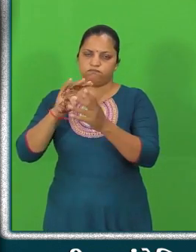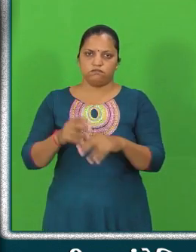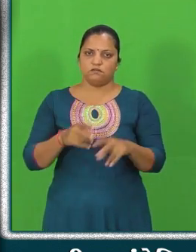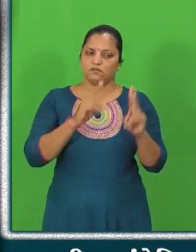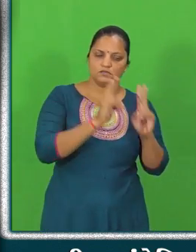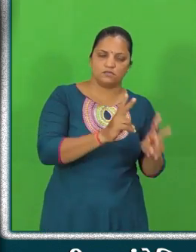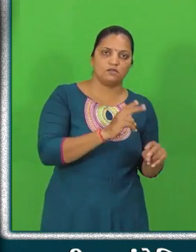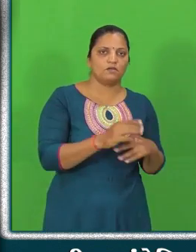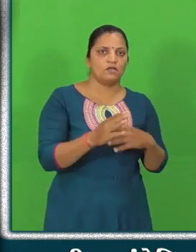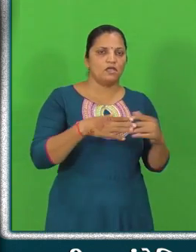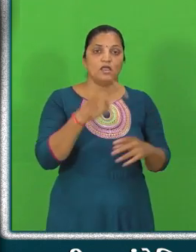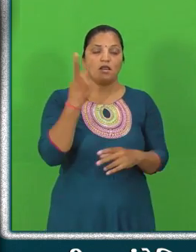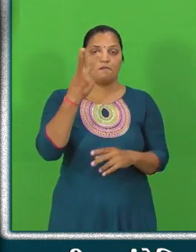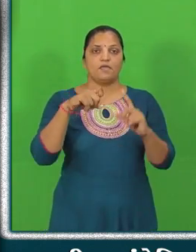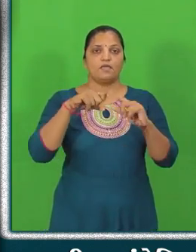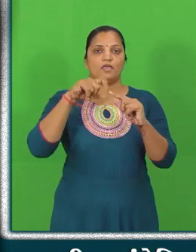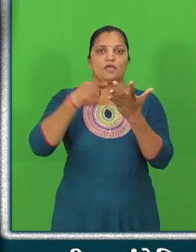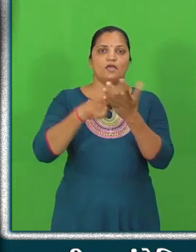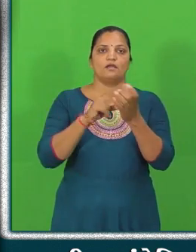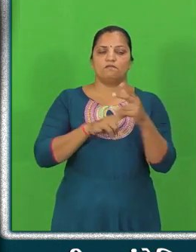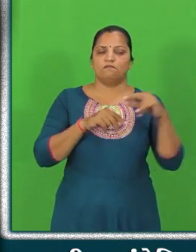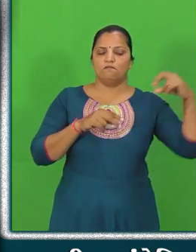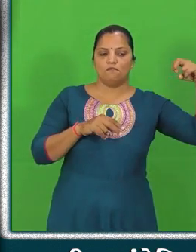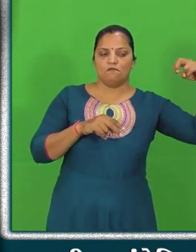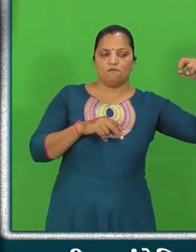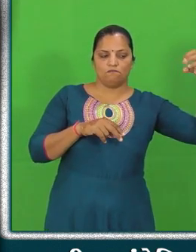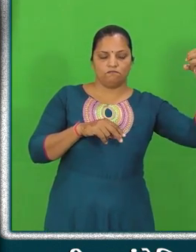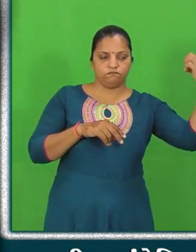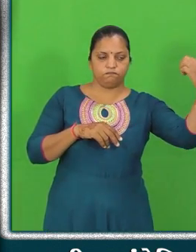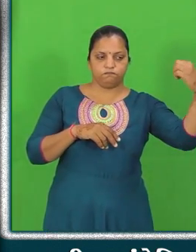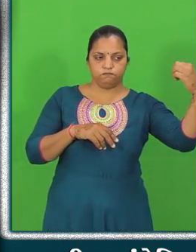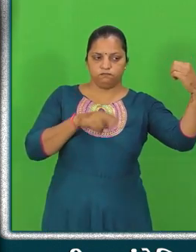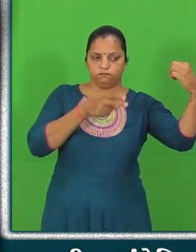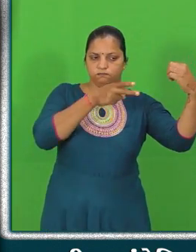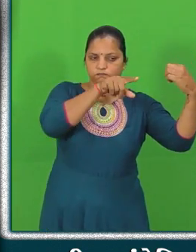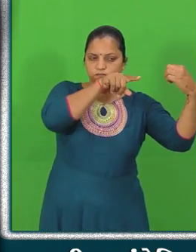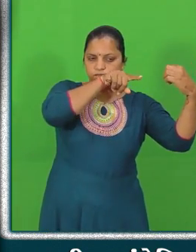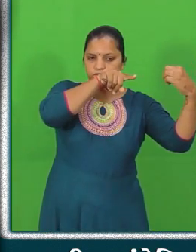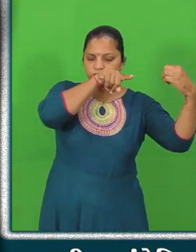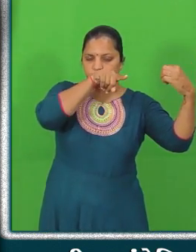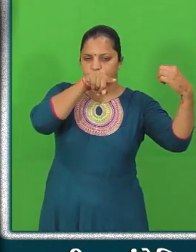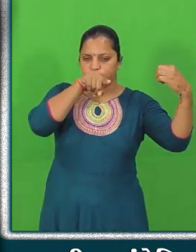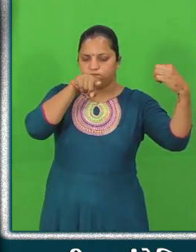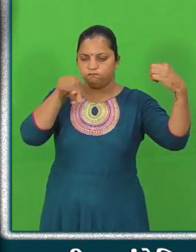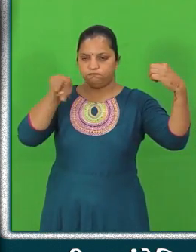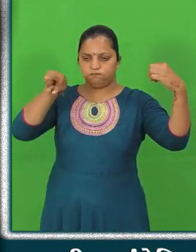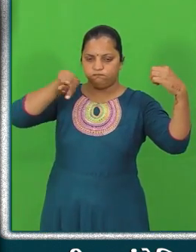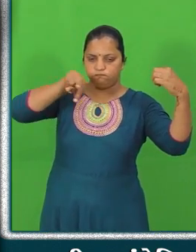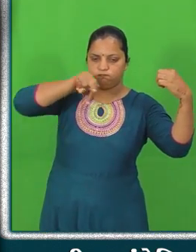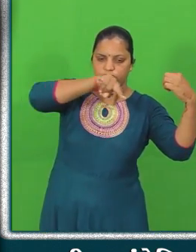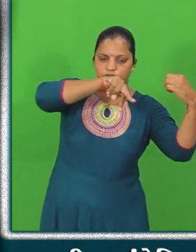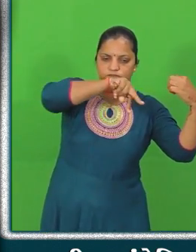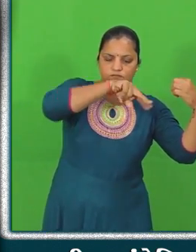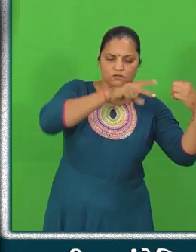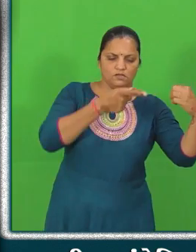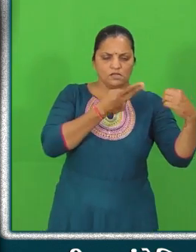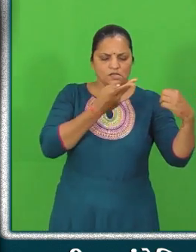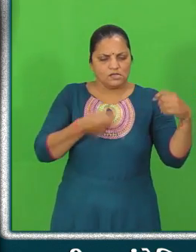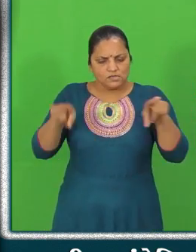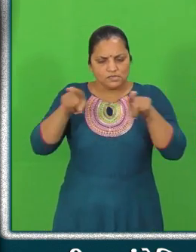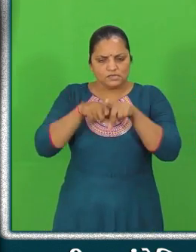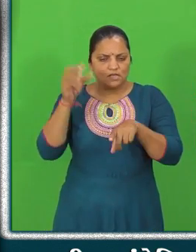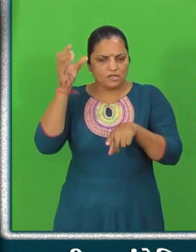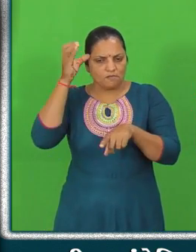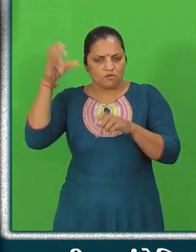ચાર કિરણો પૈકી કોઈ પણ બે કિરણ છે આપણે એને લઈએ, આ મેં વસ્તુ દૂર મૂકી છે, પણ તમારે આ જ કન્સેપ્ટ સમજવાનો છે કે અહીંયા કોઈ પણ